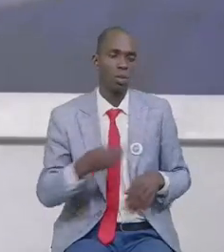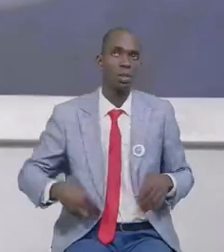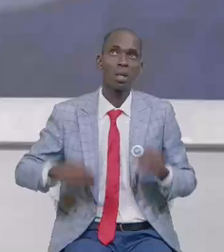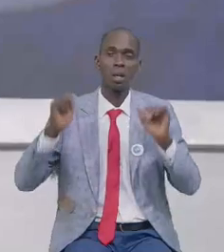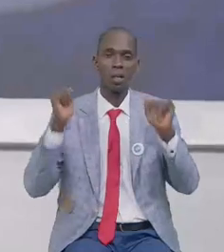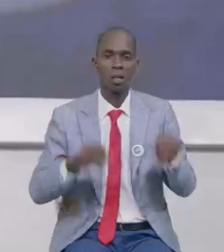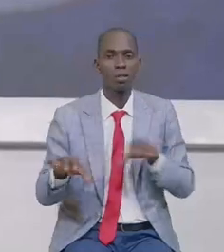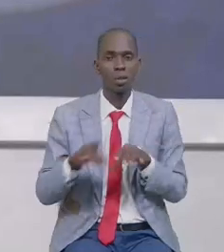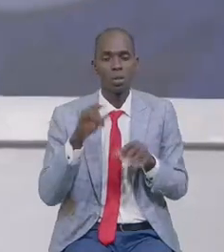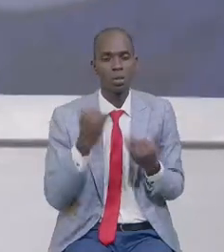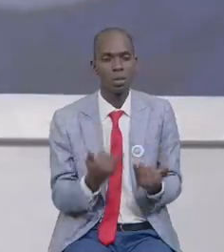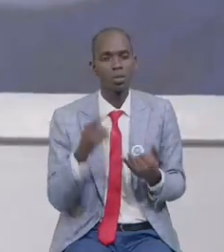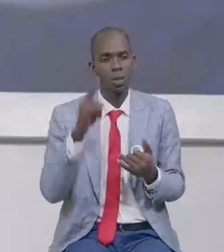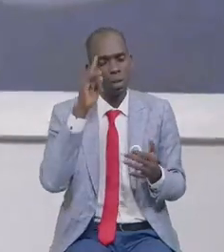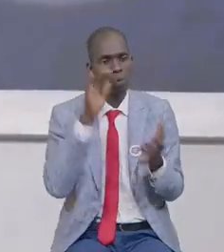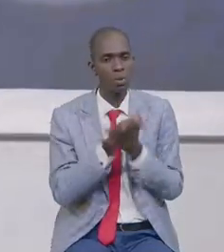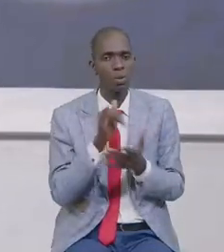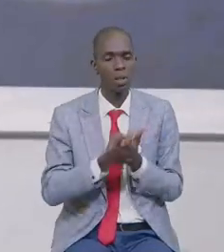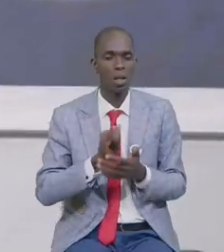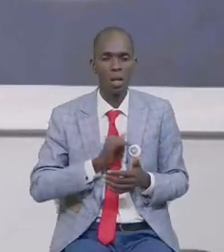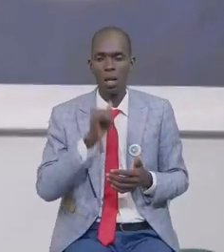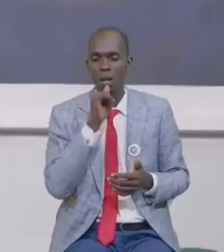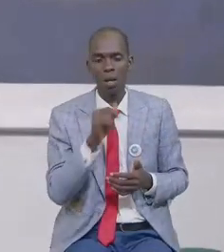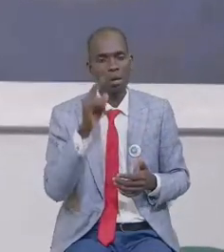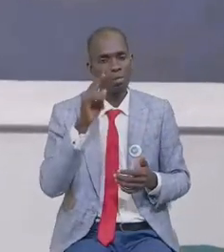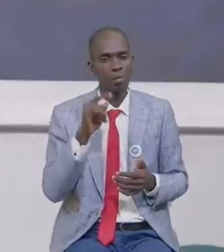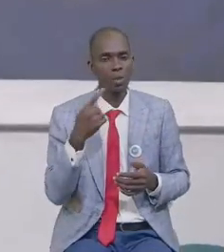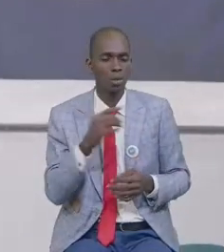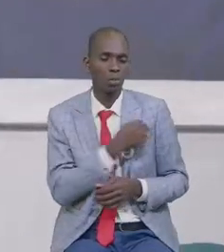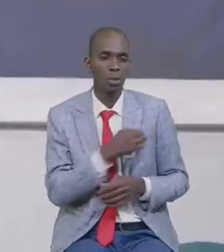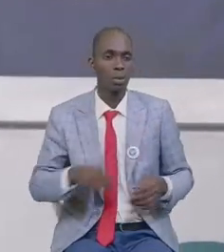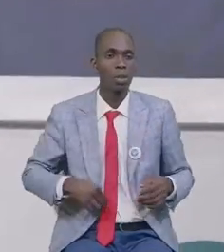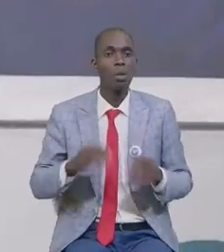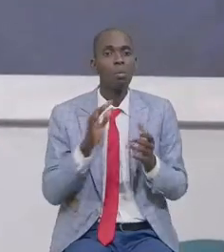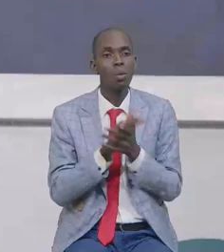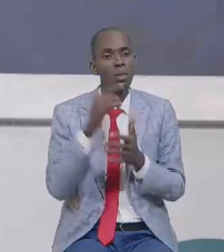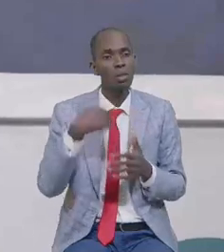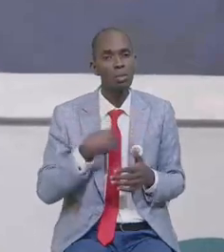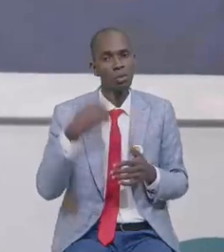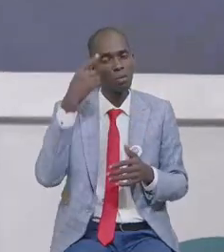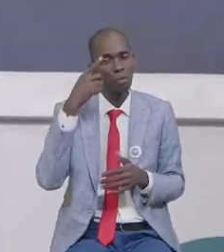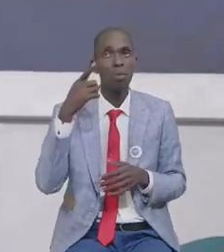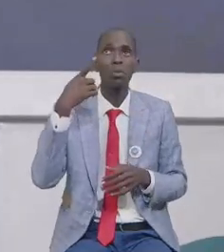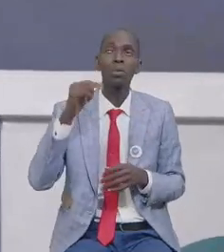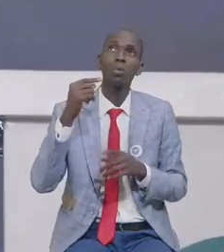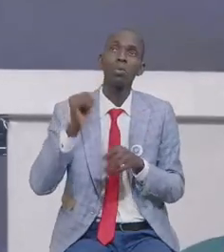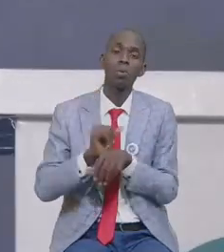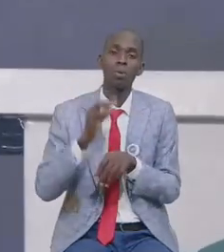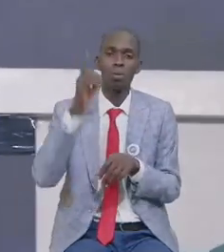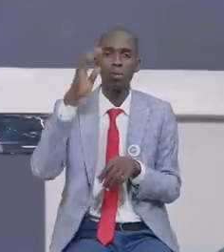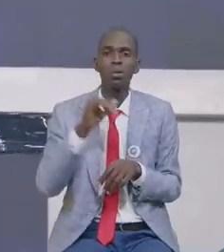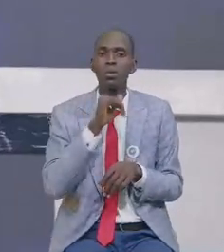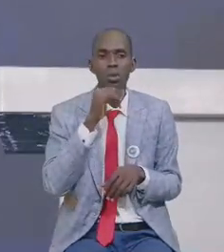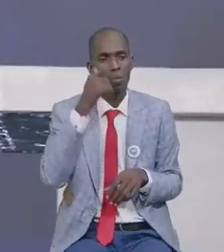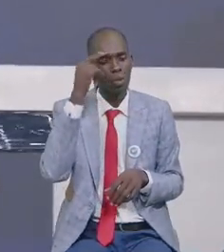maintenant que je suis le Messie. Et vous croyez même à cause des paroles, pas parce que vous les croyez, mais parce